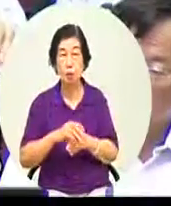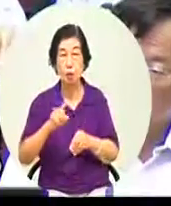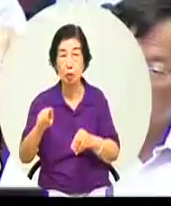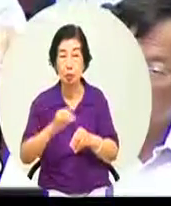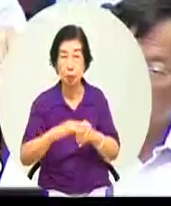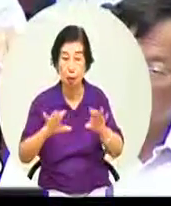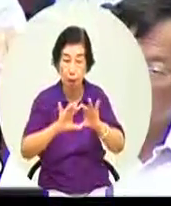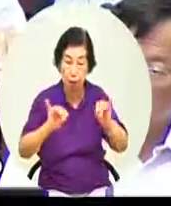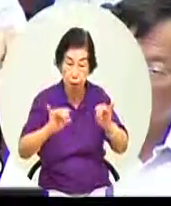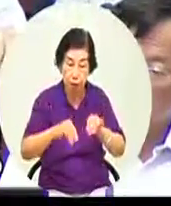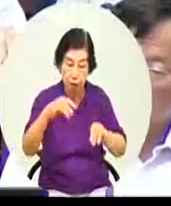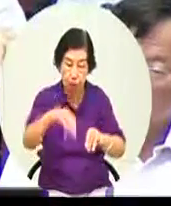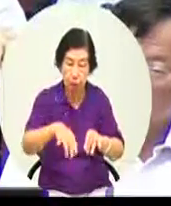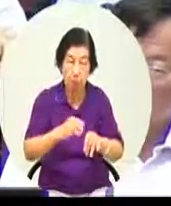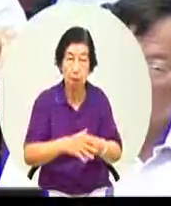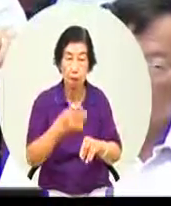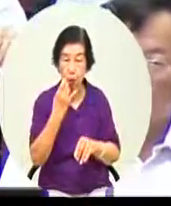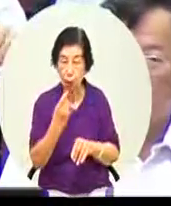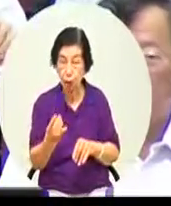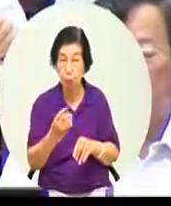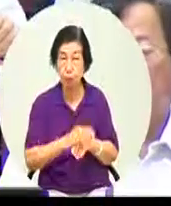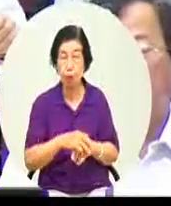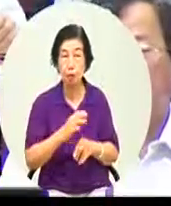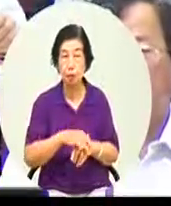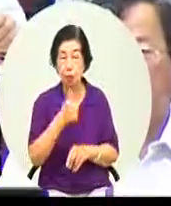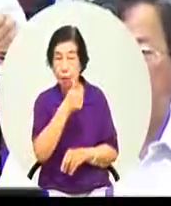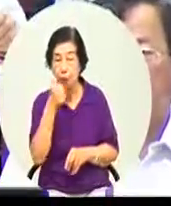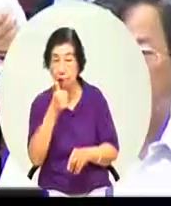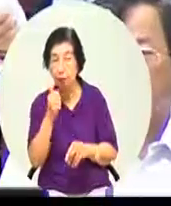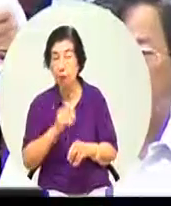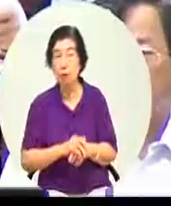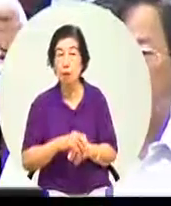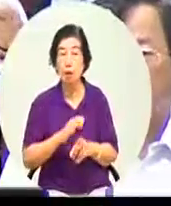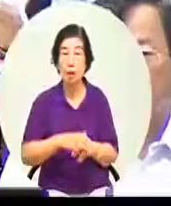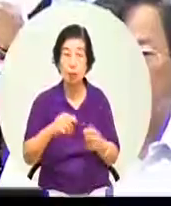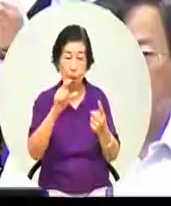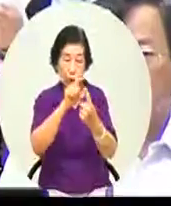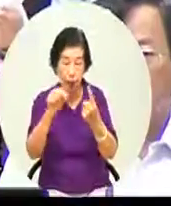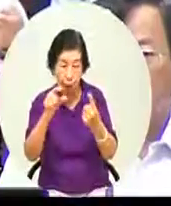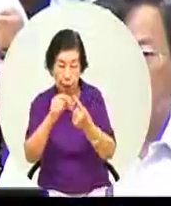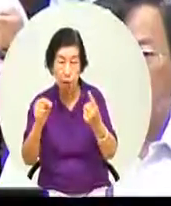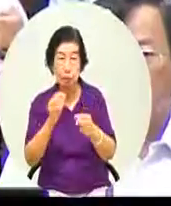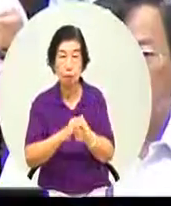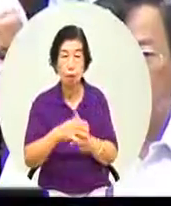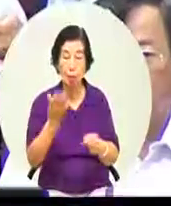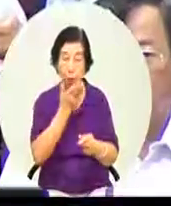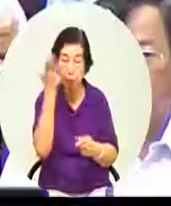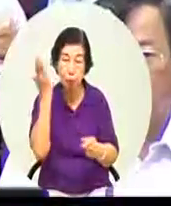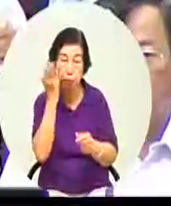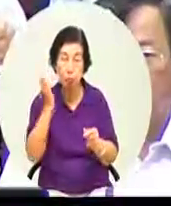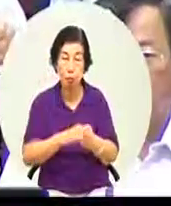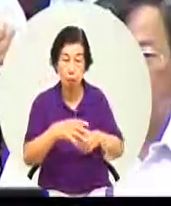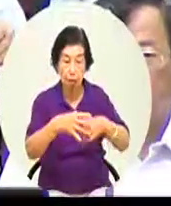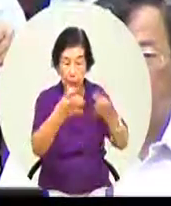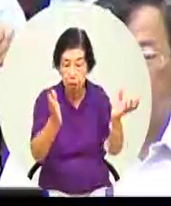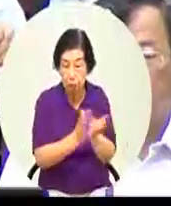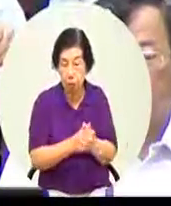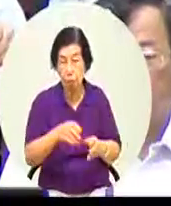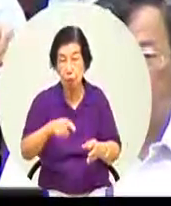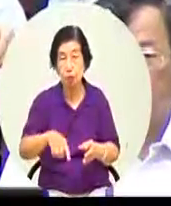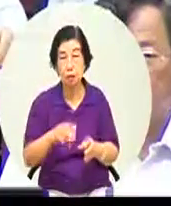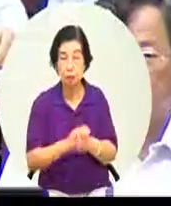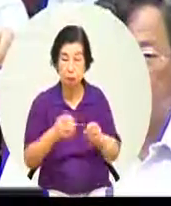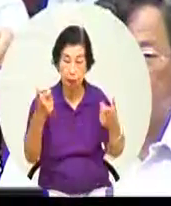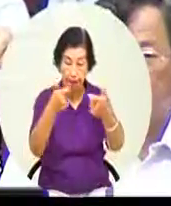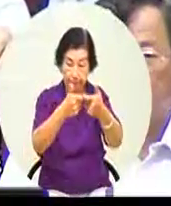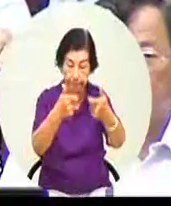一个翻译，让很多的采线团还有当地的旅行社都了解我们高雄对于配合整个我们当地的这个穆斯